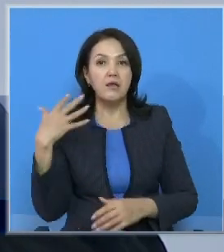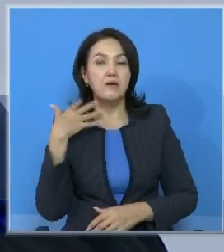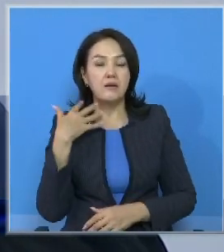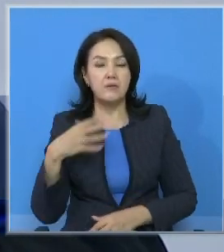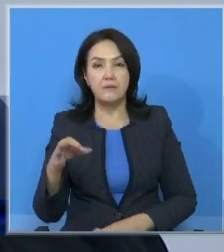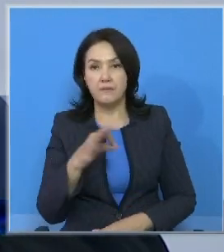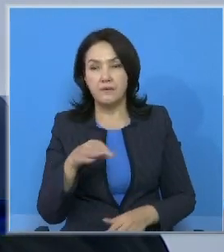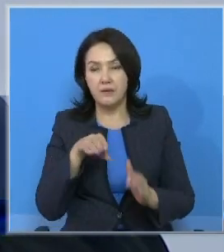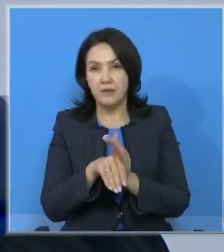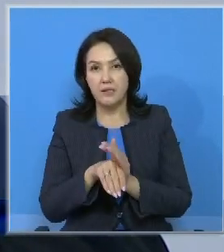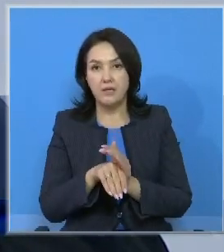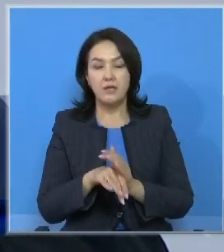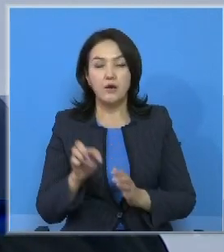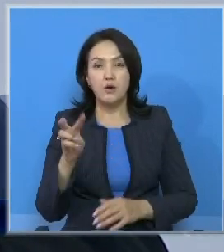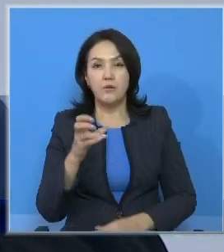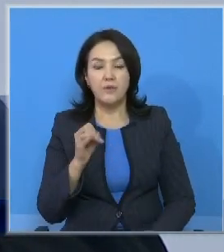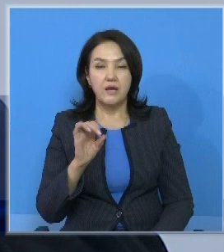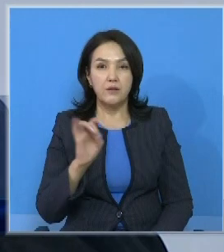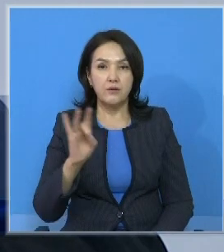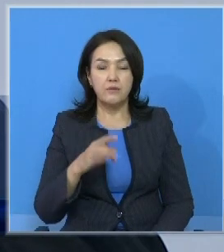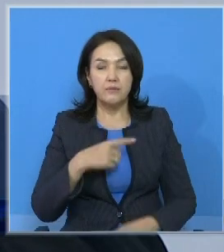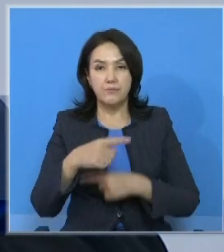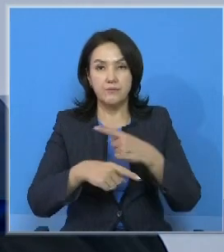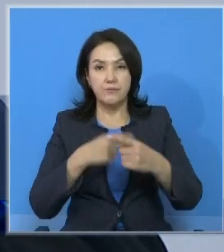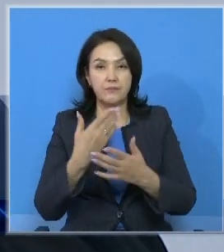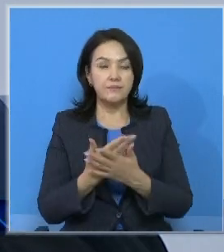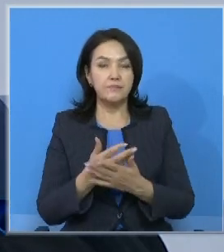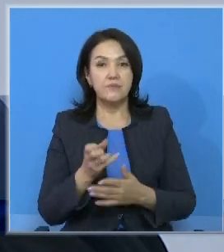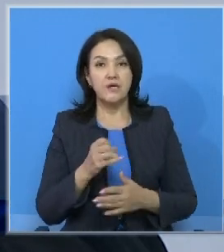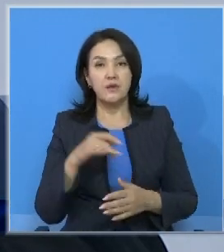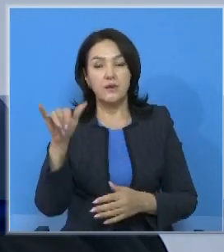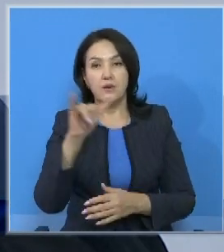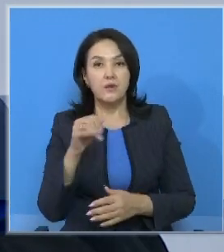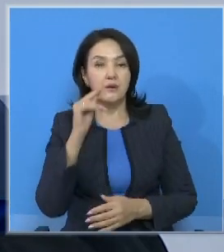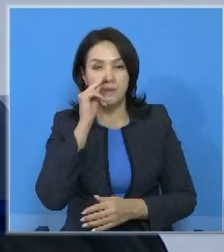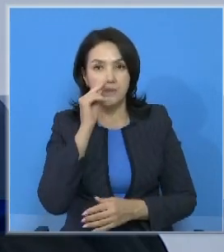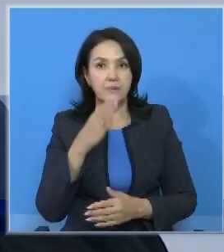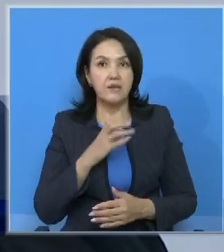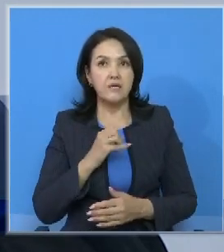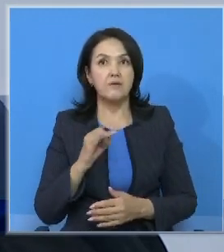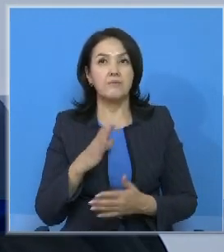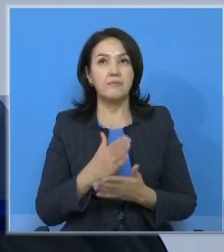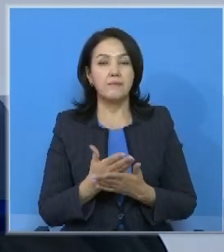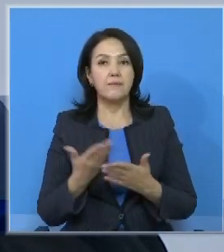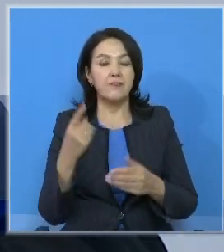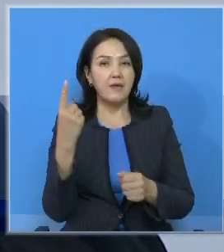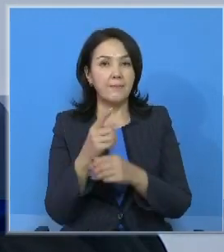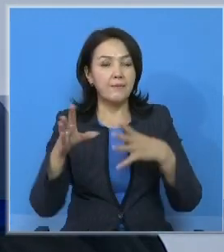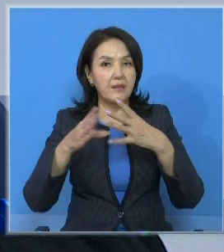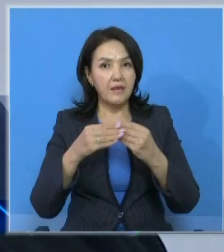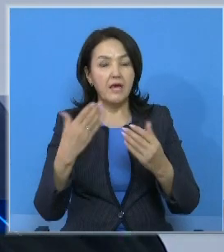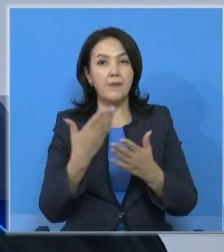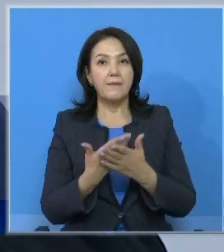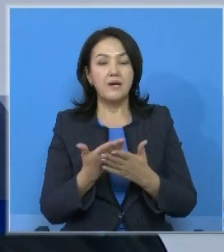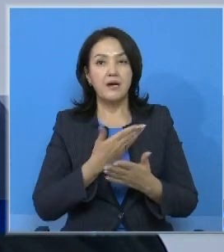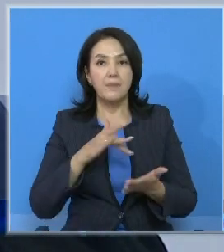Казалардинской области, включая город Байконур, будучи выведены из состава Уральской и Чимкентской епархии. Одновременно наша